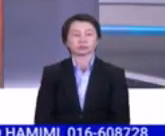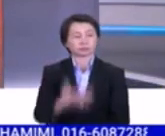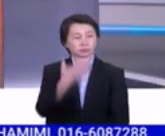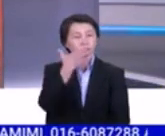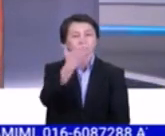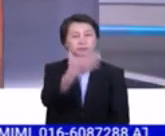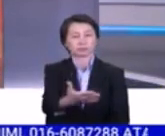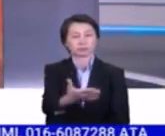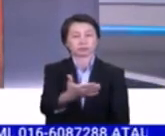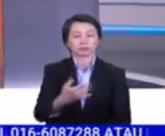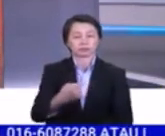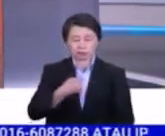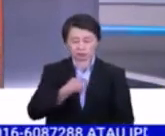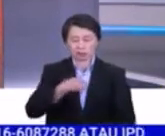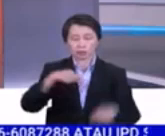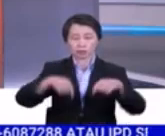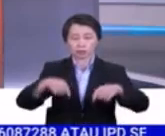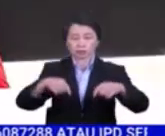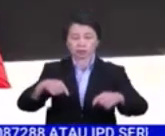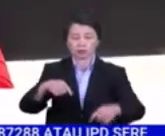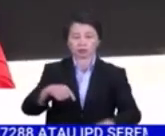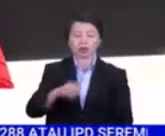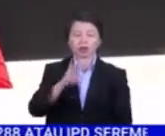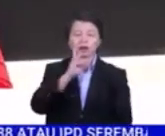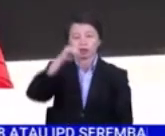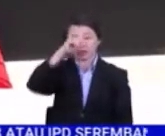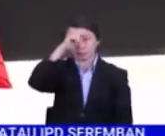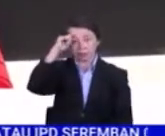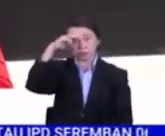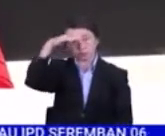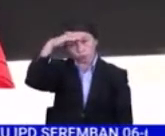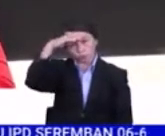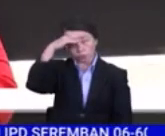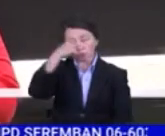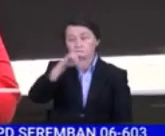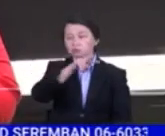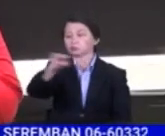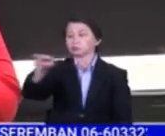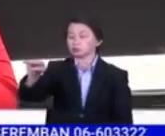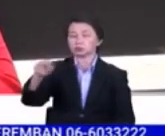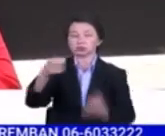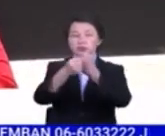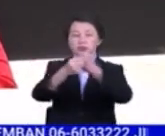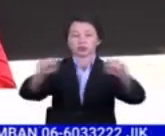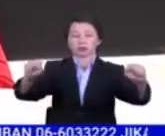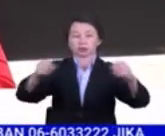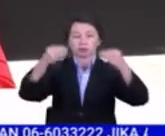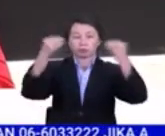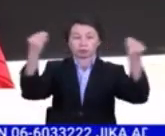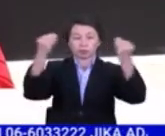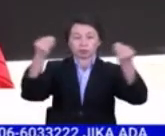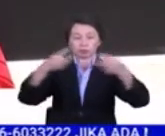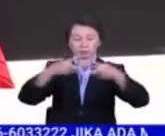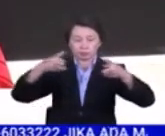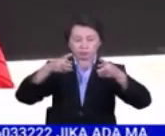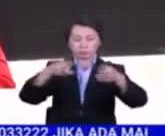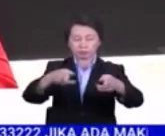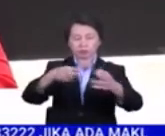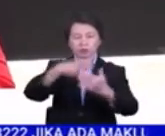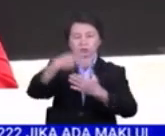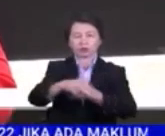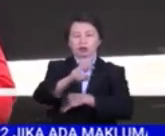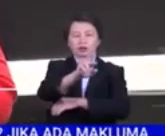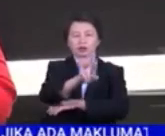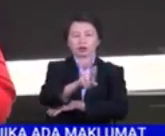Terima kasih. Saya kini berada di Arena Warna Air Hitam Johor bagi meninjau persiapan sempena majlis perasmian program